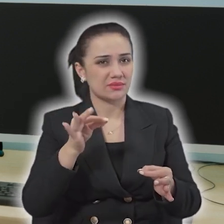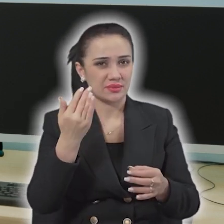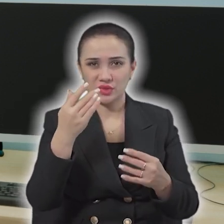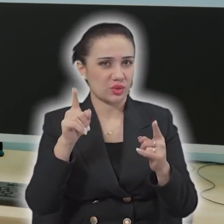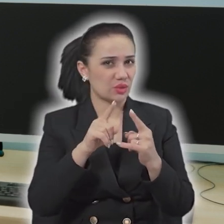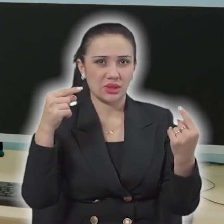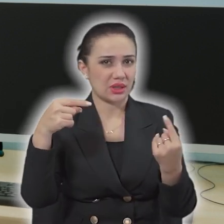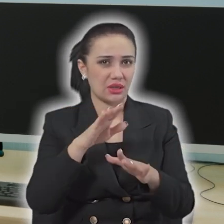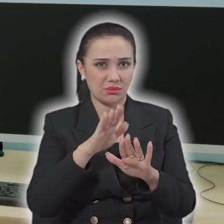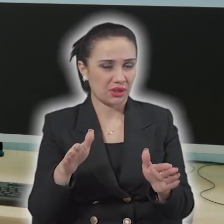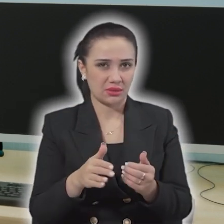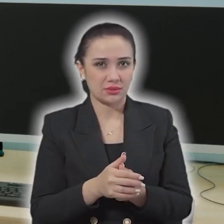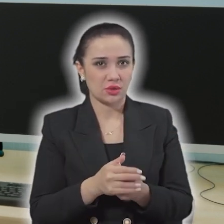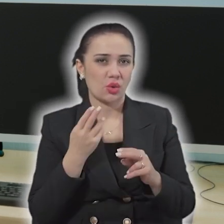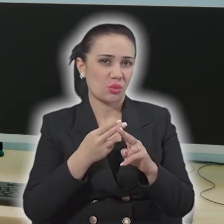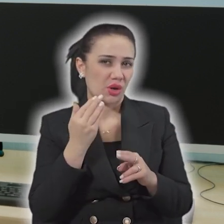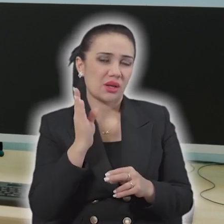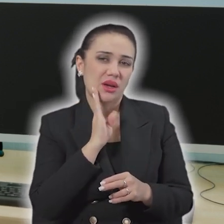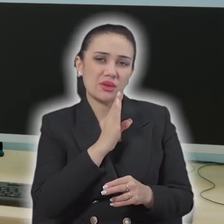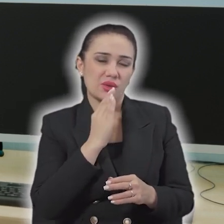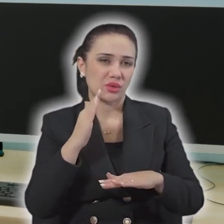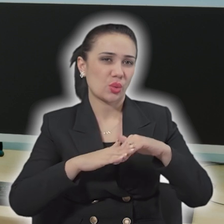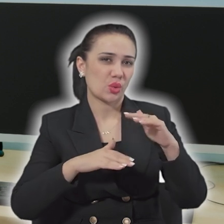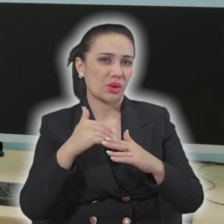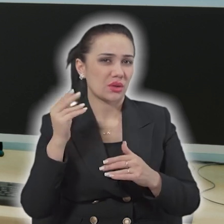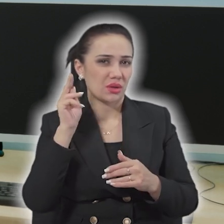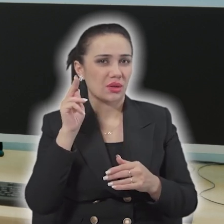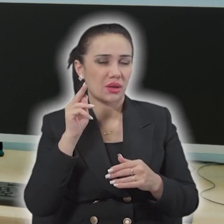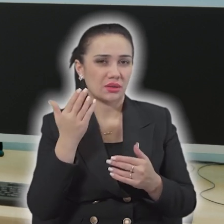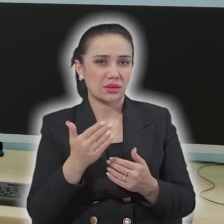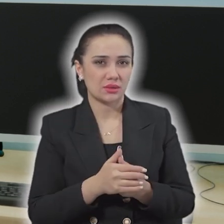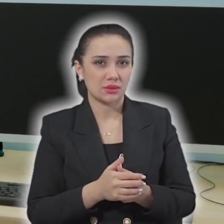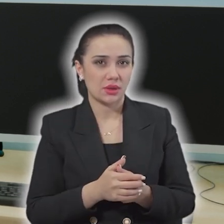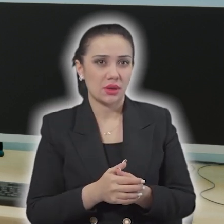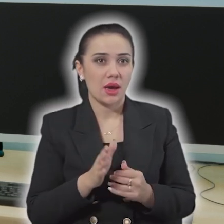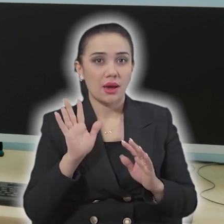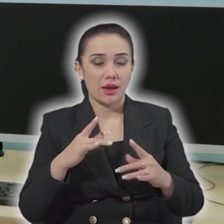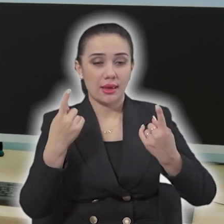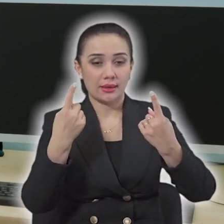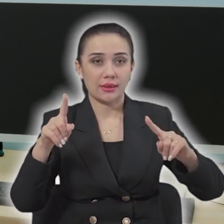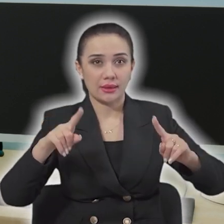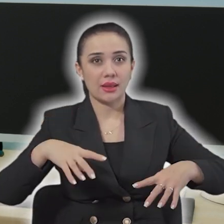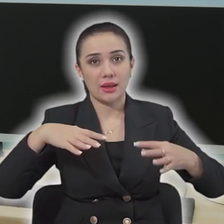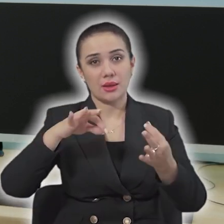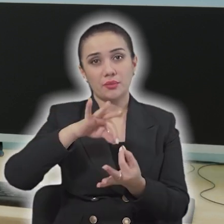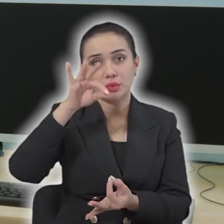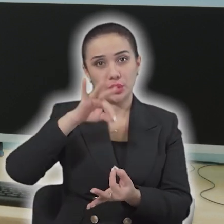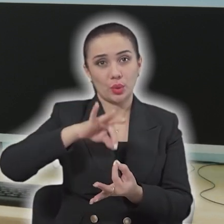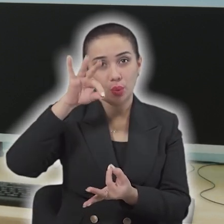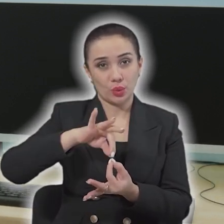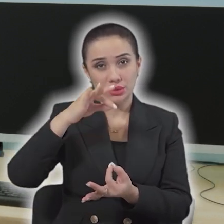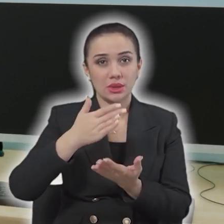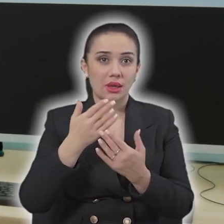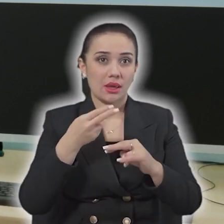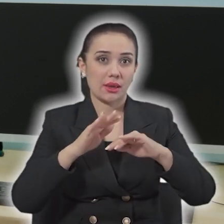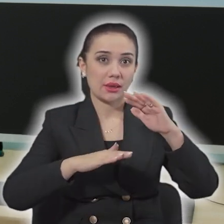Kashtachilik ham senga to'g'ri kelmaydi. Bular ayollarning hunarlari. Ha, gilamdozlik. Gilam